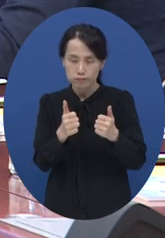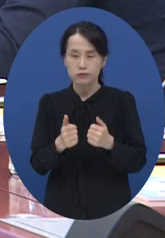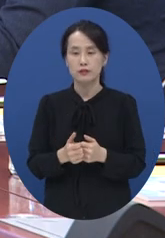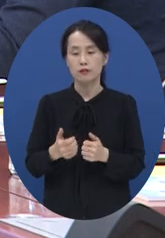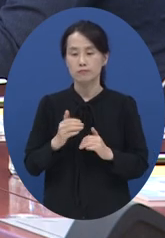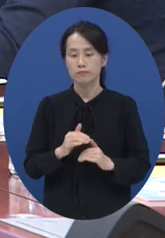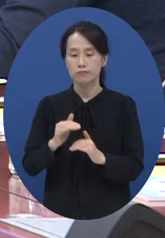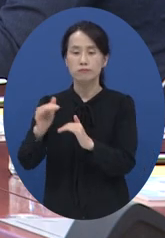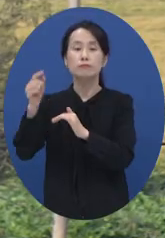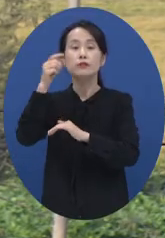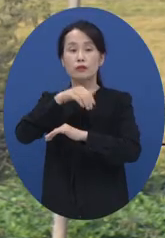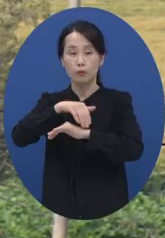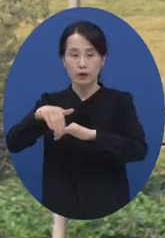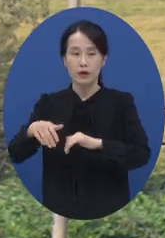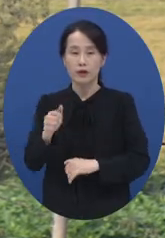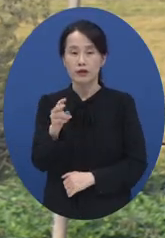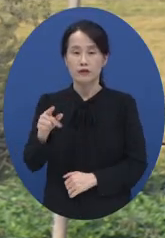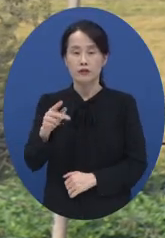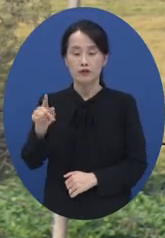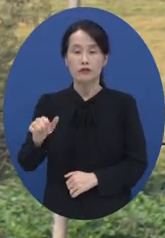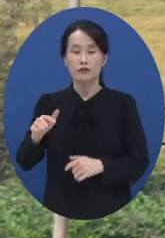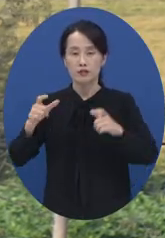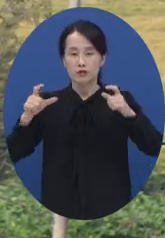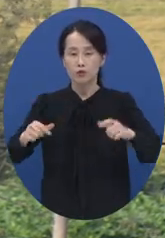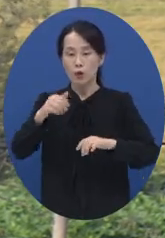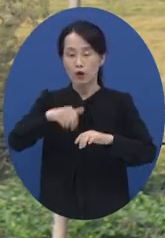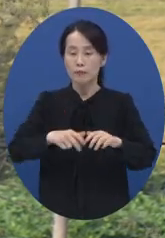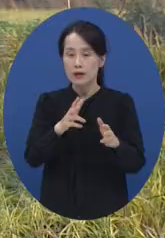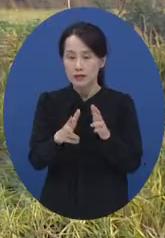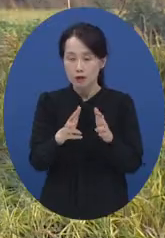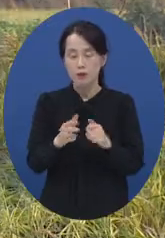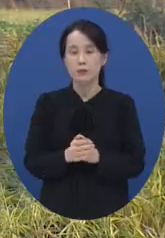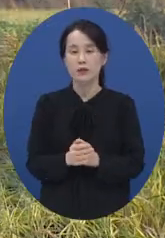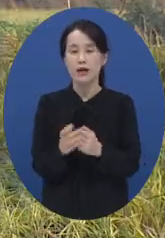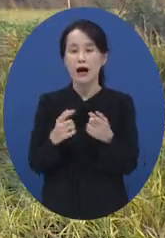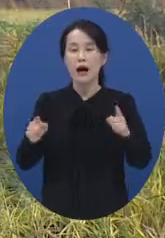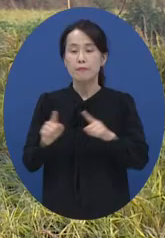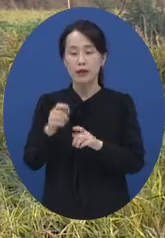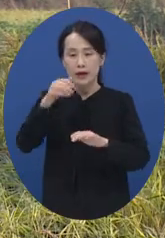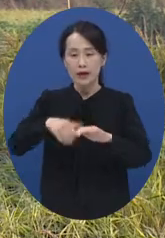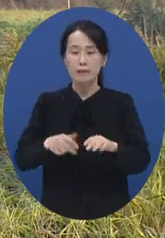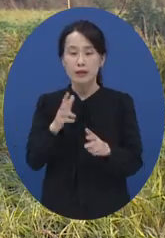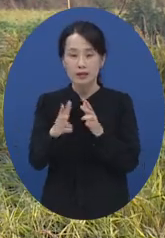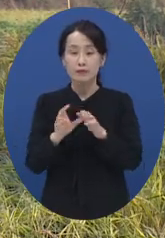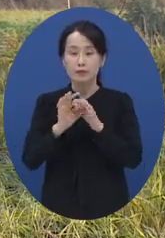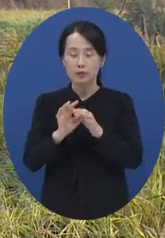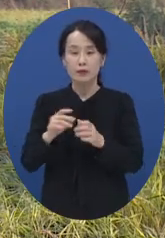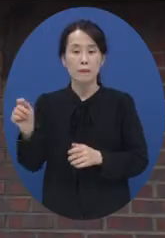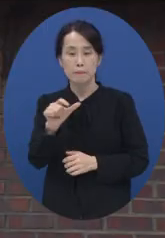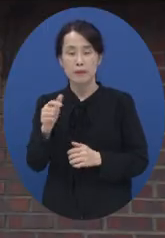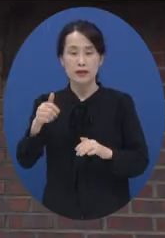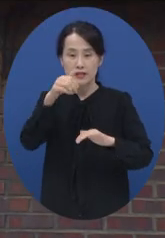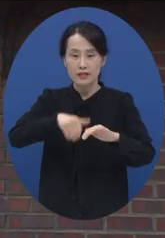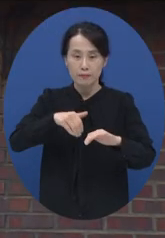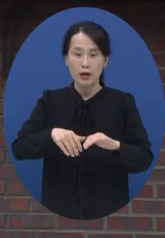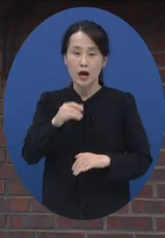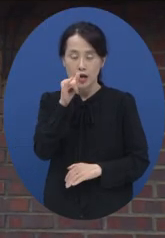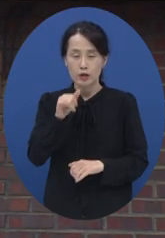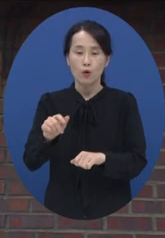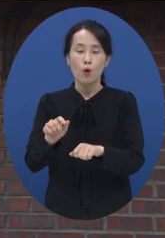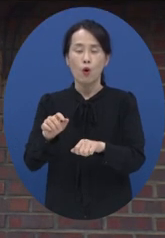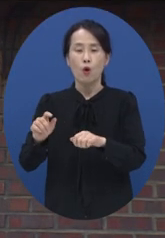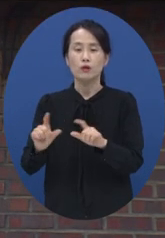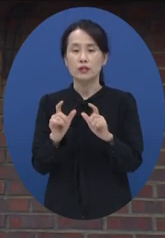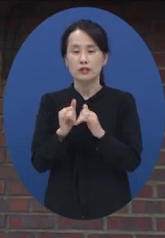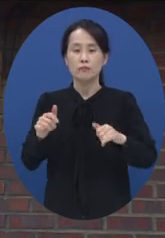추진할 방침입니다 현덕 찌우 개발사업이 민관 공동 개발 방식을 통해 추진에 탄력을 받고 지역 주민들의 불편을